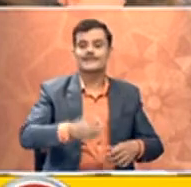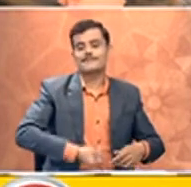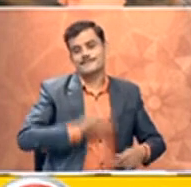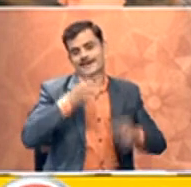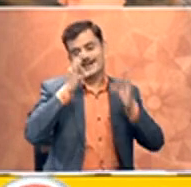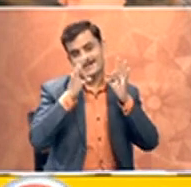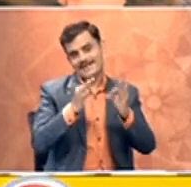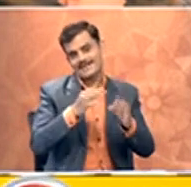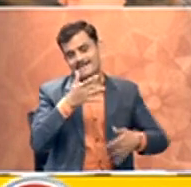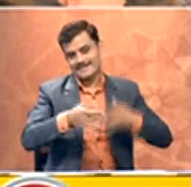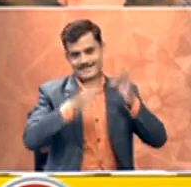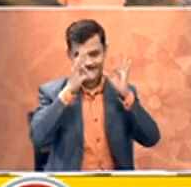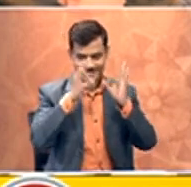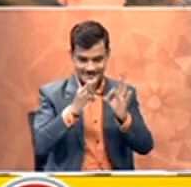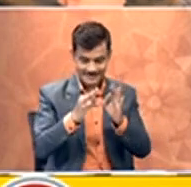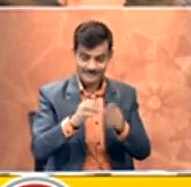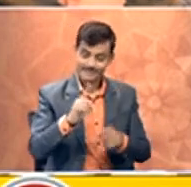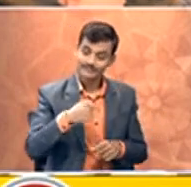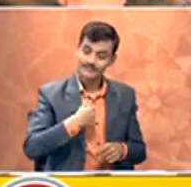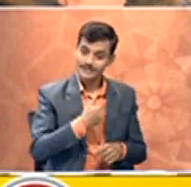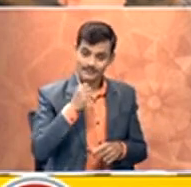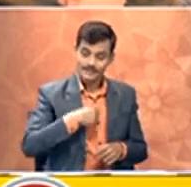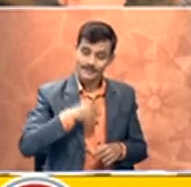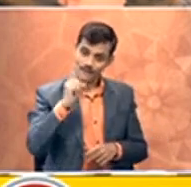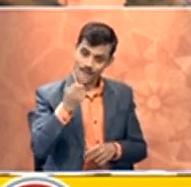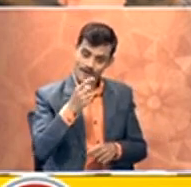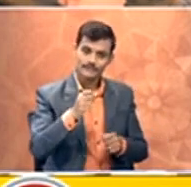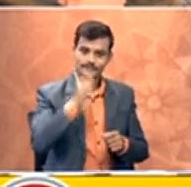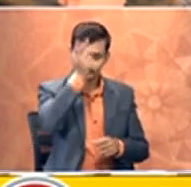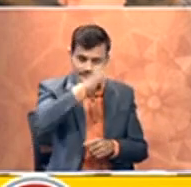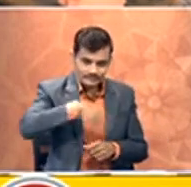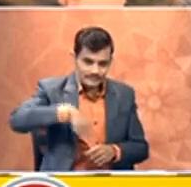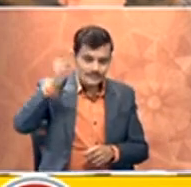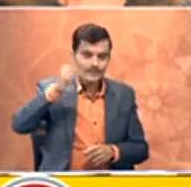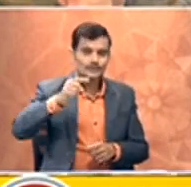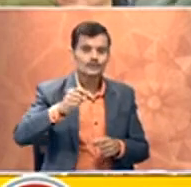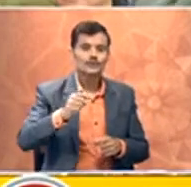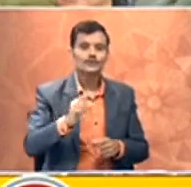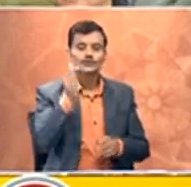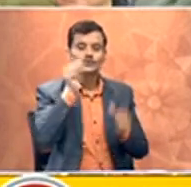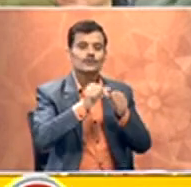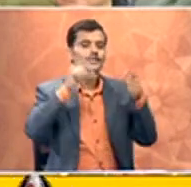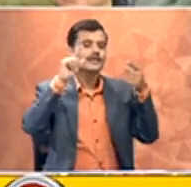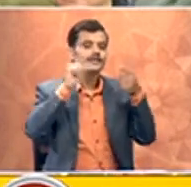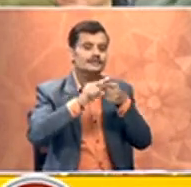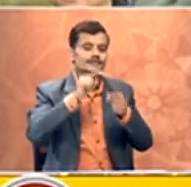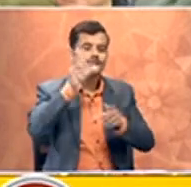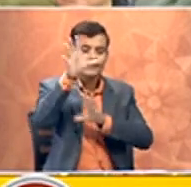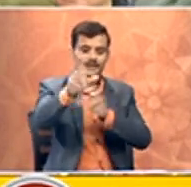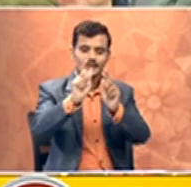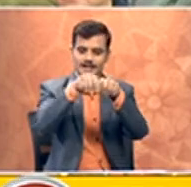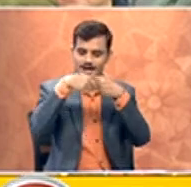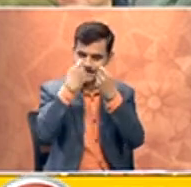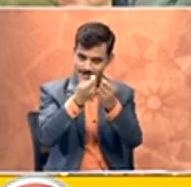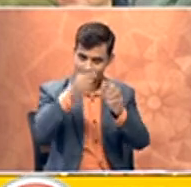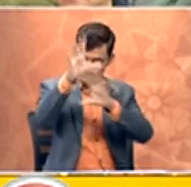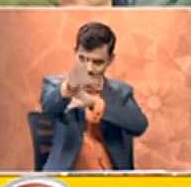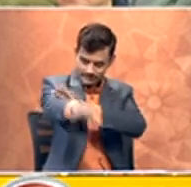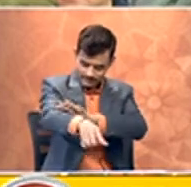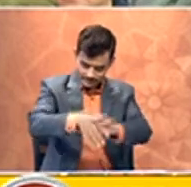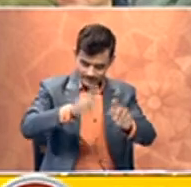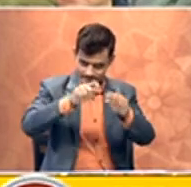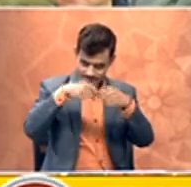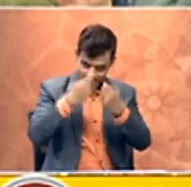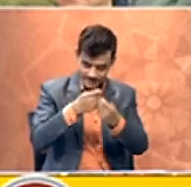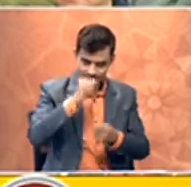है। मैं सबसे पहले भारत की यूनिवर्सिटीज में से सिलेक्ट की गई टीम, आप लोगों ने